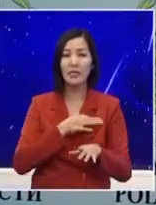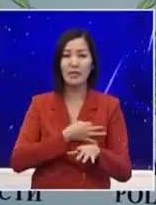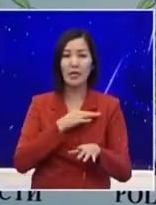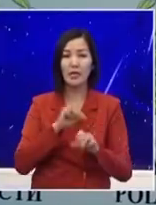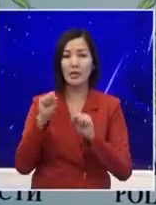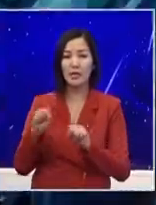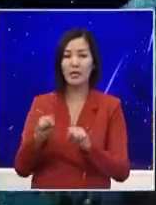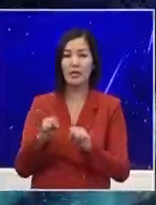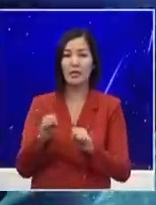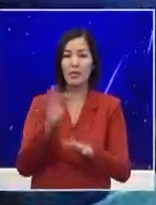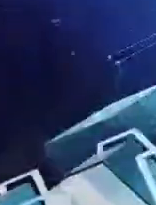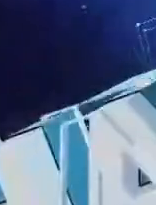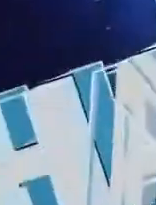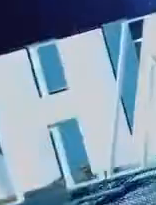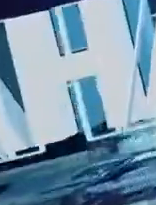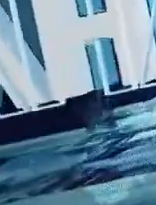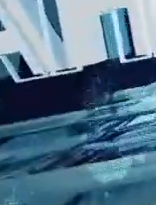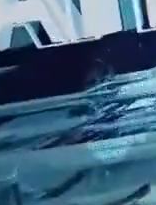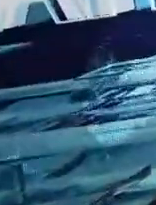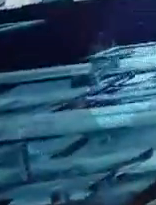жүгінсе де болады.